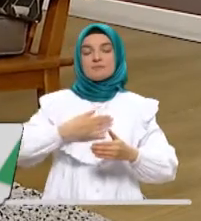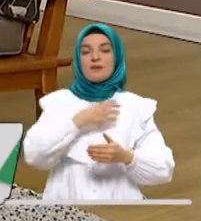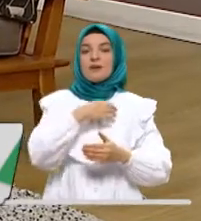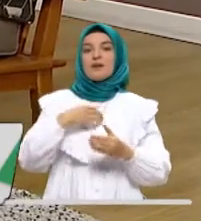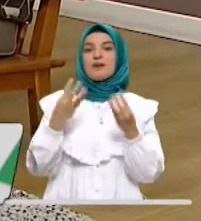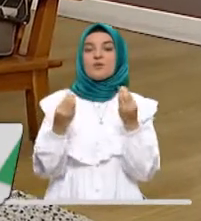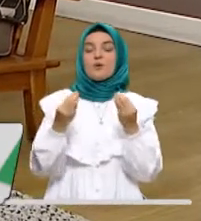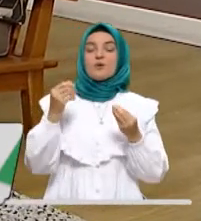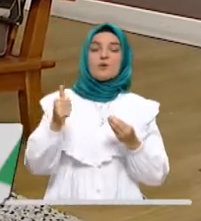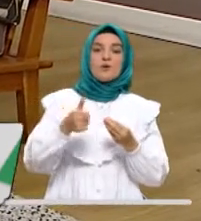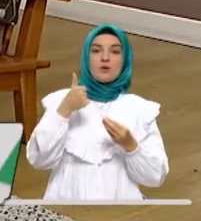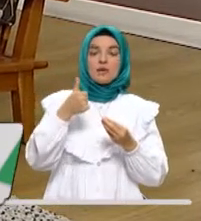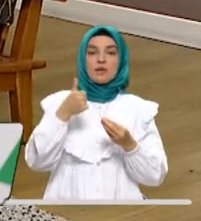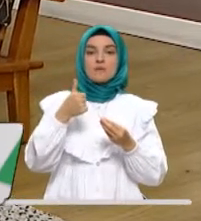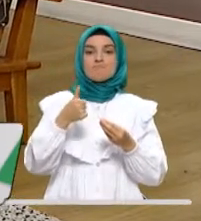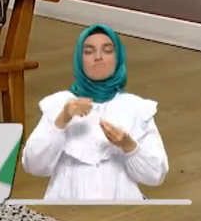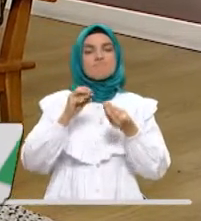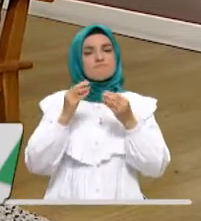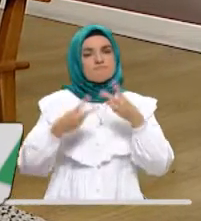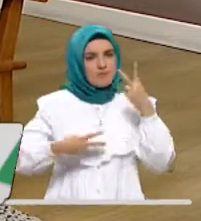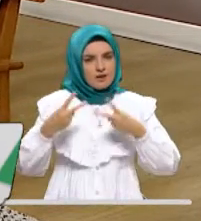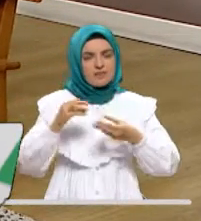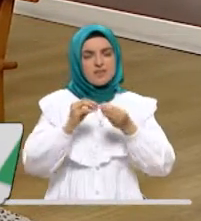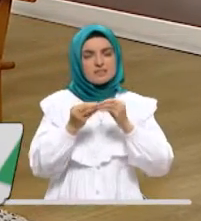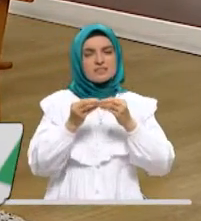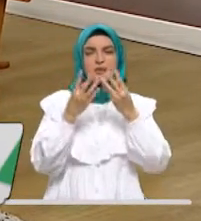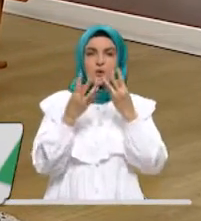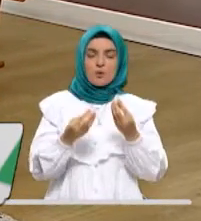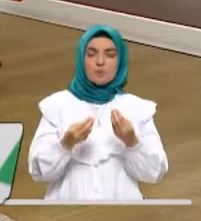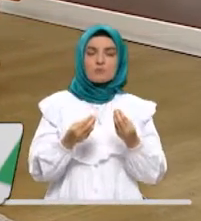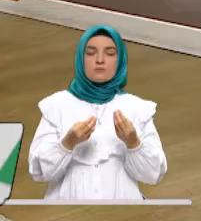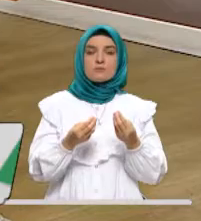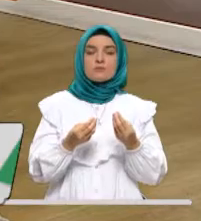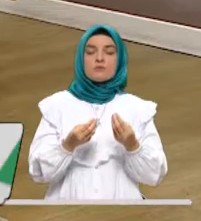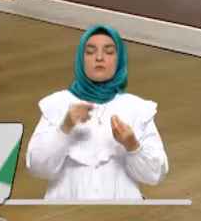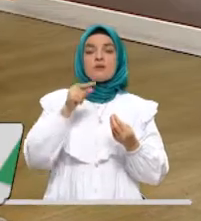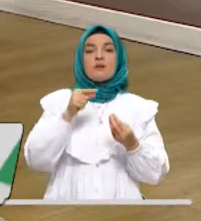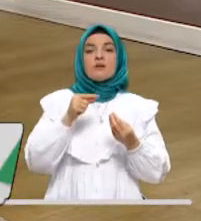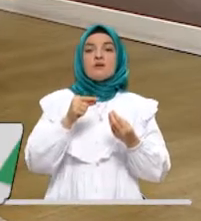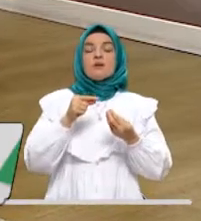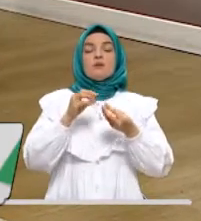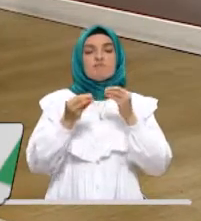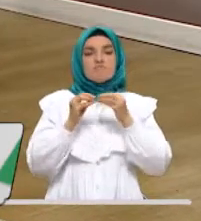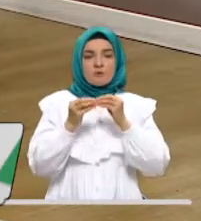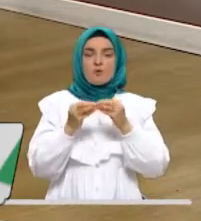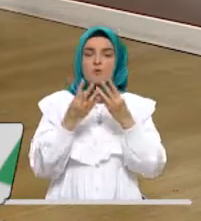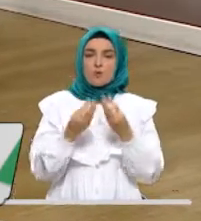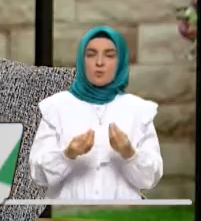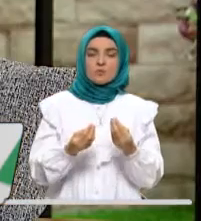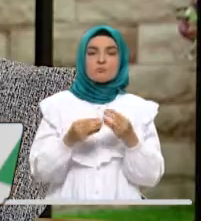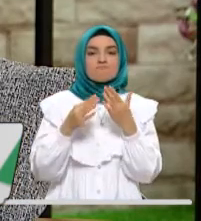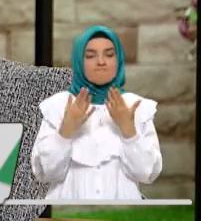zaman sıkıntıları olmuştur. Zaman zaman anneleriyle aralarında devlet işleyişinde 4. Murat'ta Kösem Sultan'ın olduğu gibi sıkıntılar yaşanmıştır